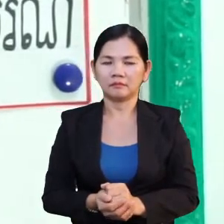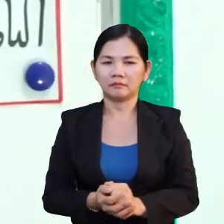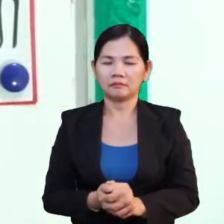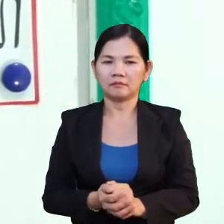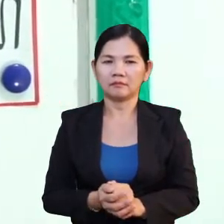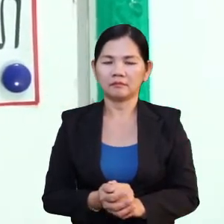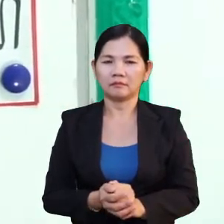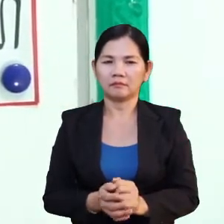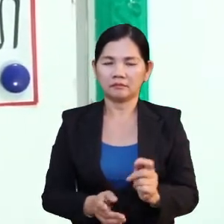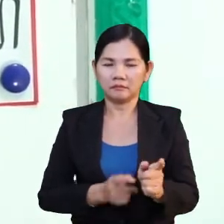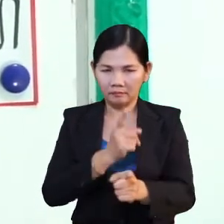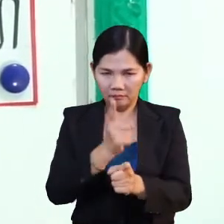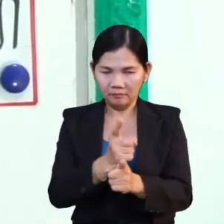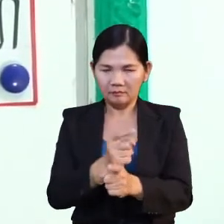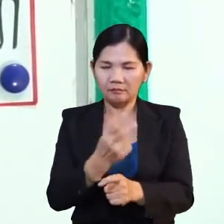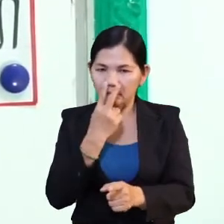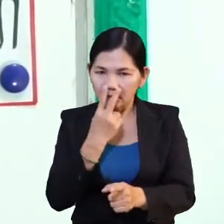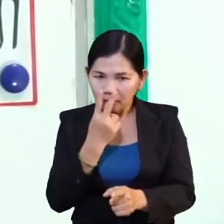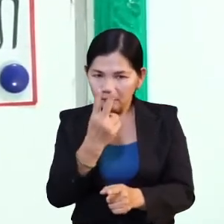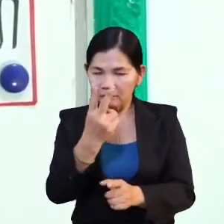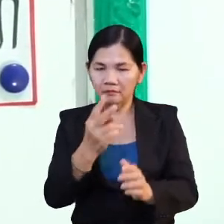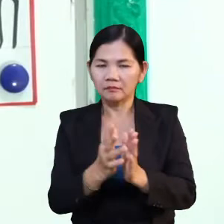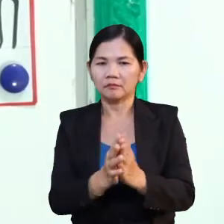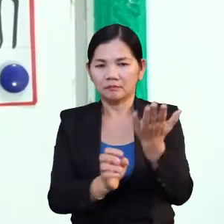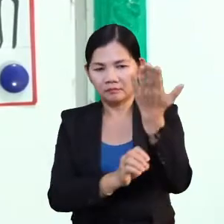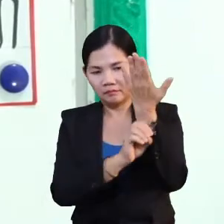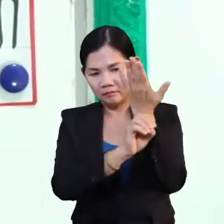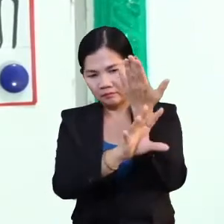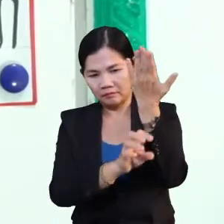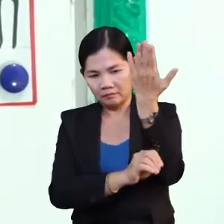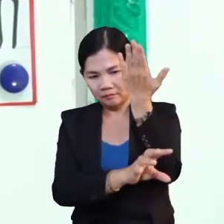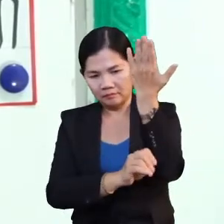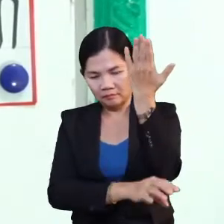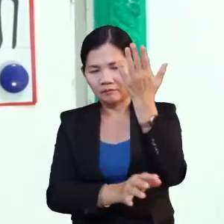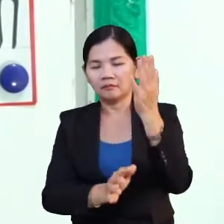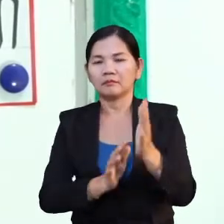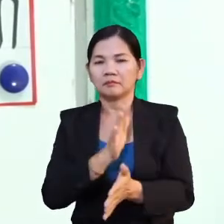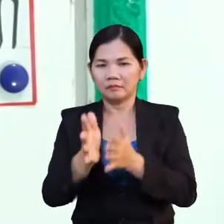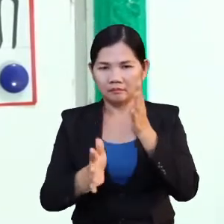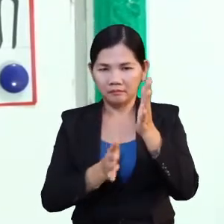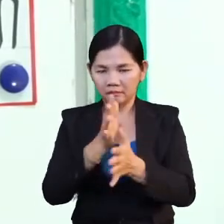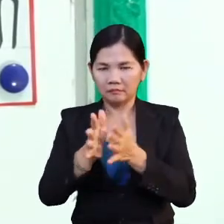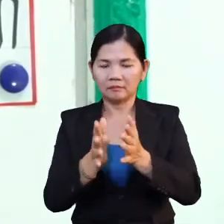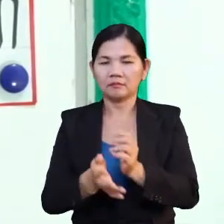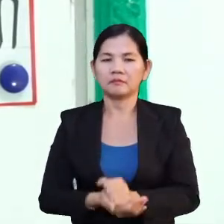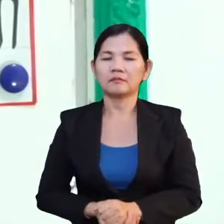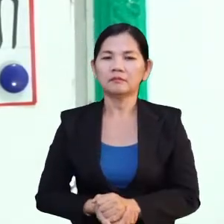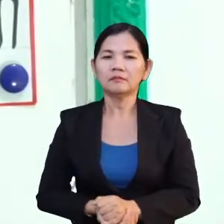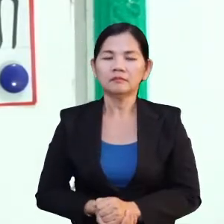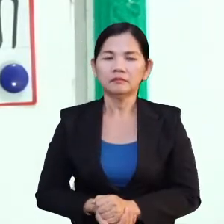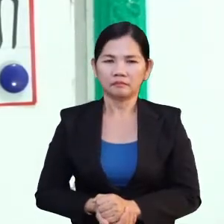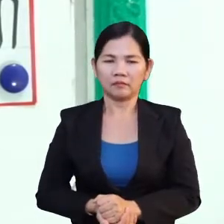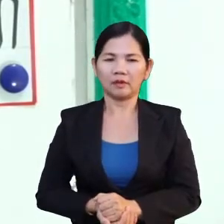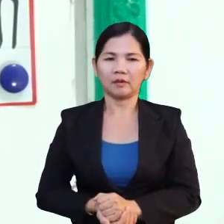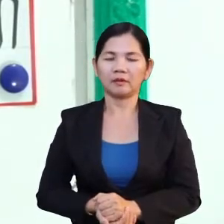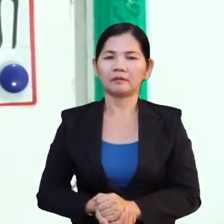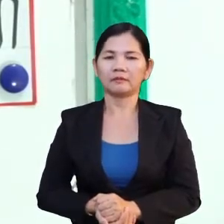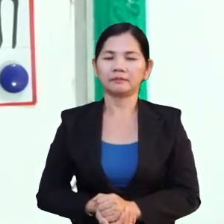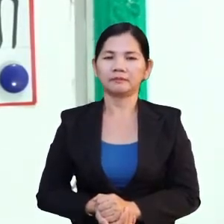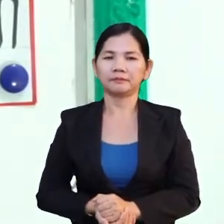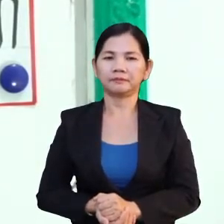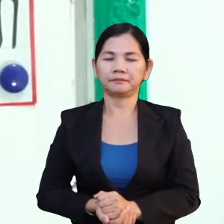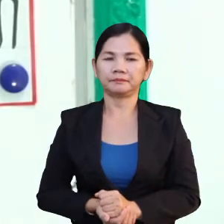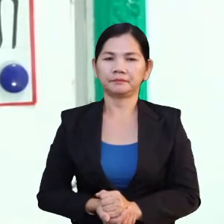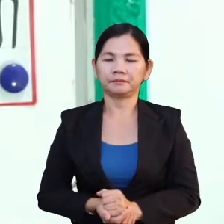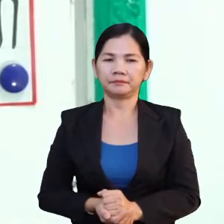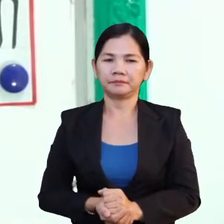មត្រូវមើលភ្លើងសញ្ញាចរាចរចាអរគុណកូនកូនឥឡូវយើងស